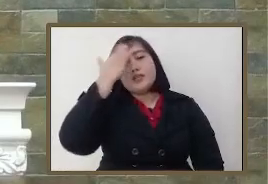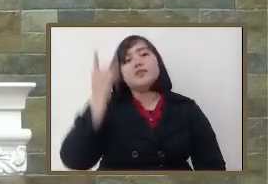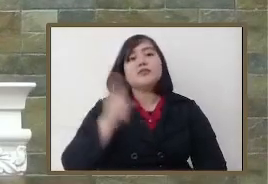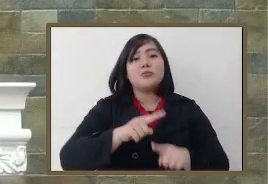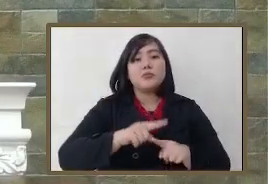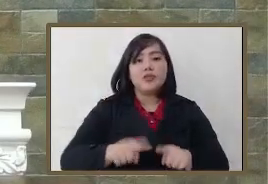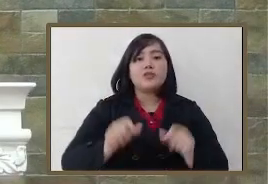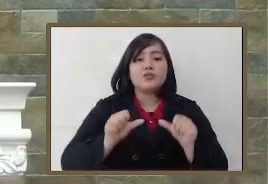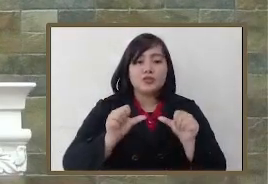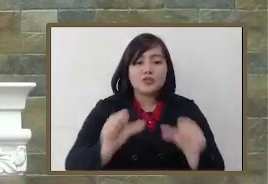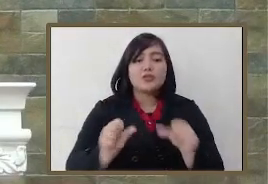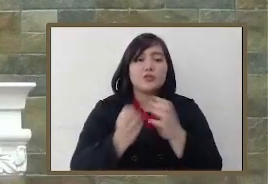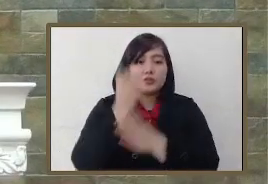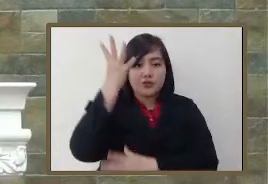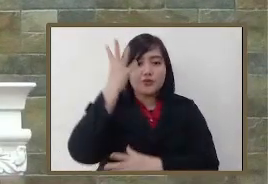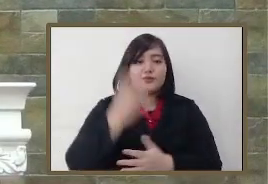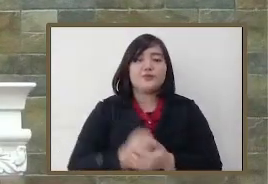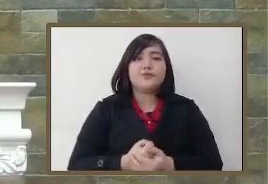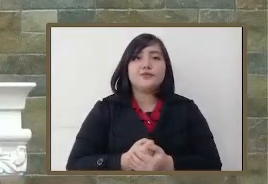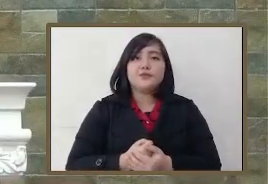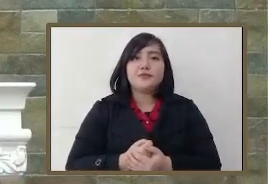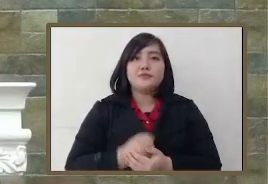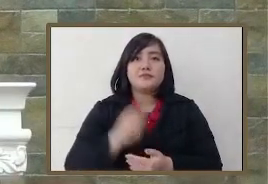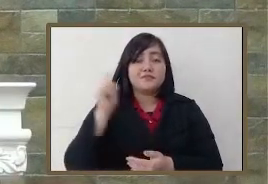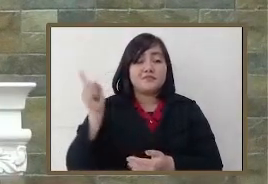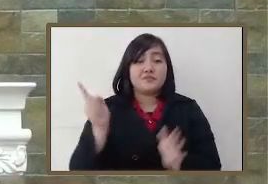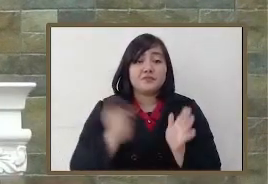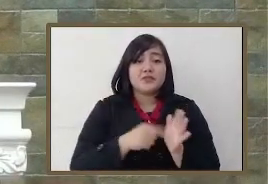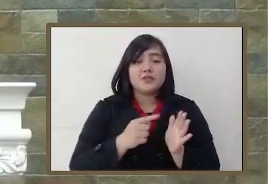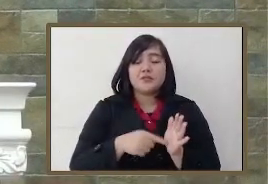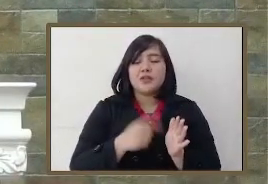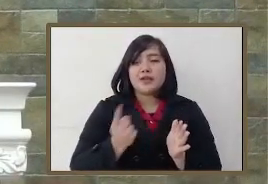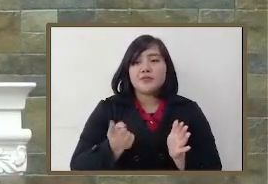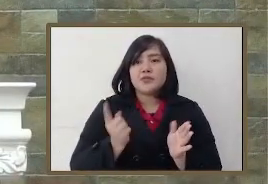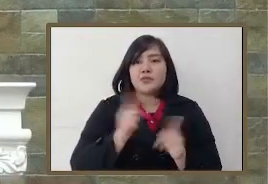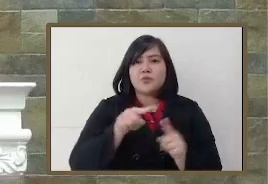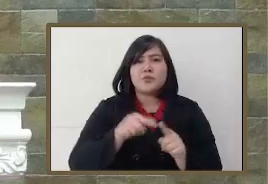na tayong alam, mauupo na lamang, or